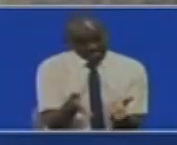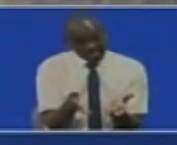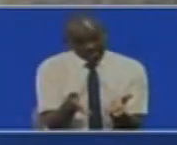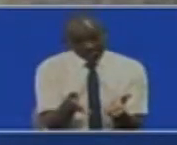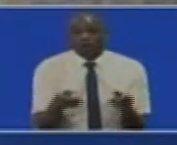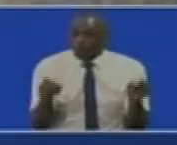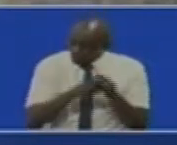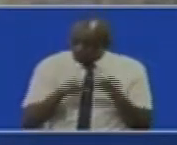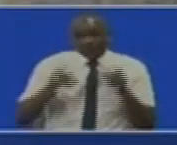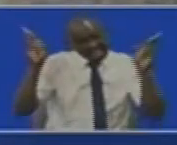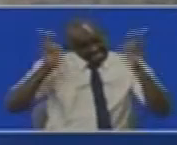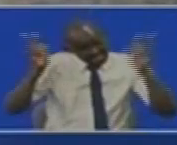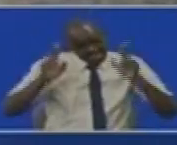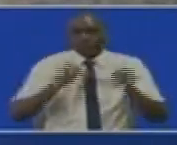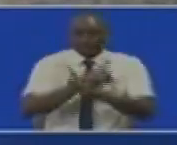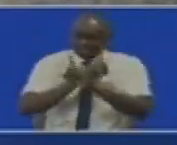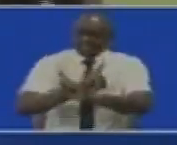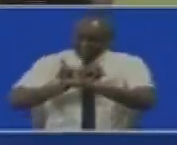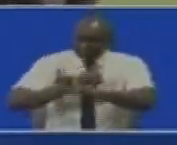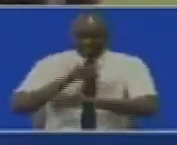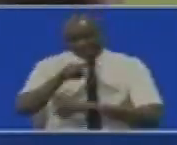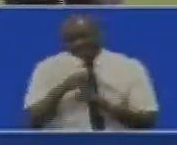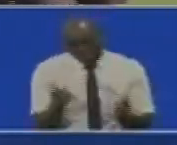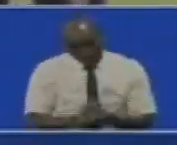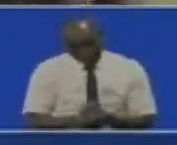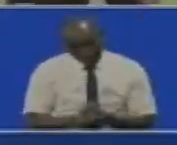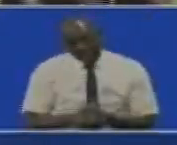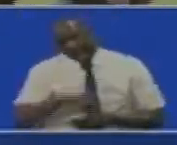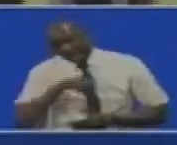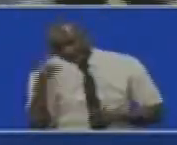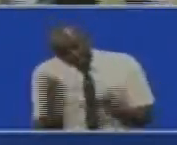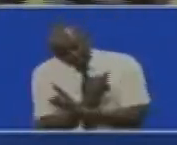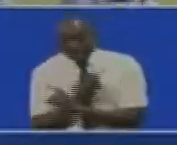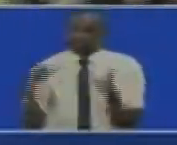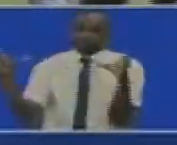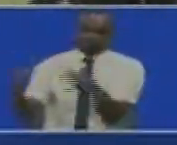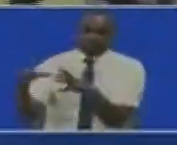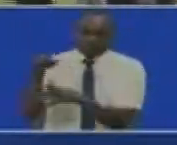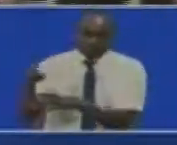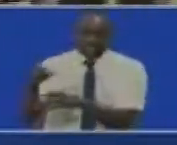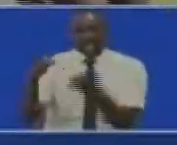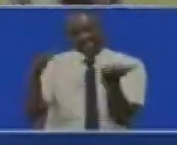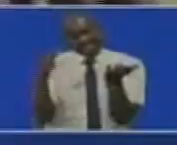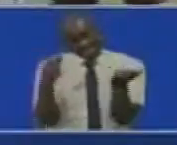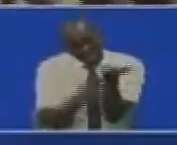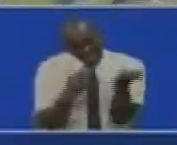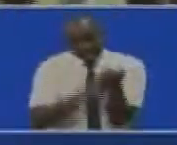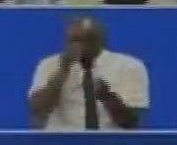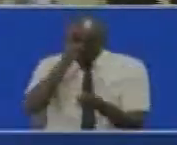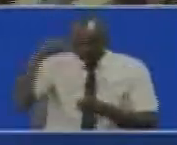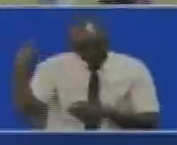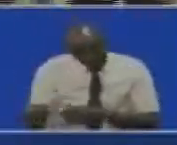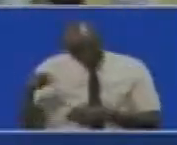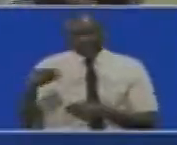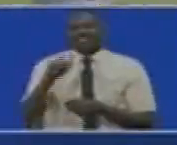and we also ready to make sure that we defend it effectively. Katika mechi tofauti ya kinadada, Ghana Police walilaza Tanzania mabao kumi